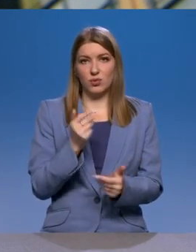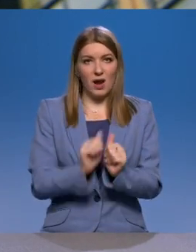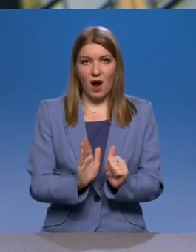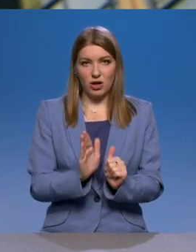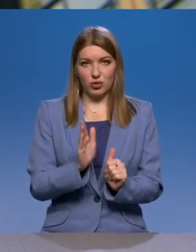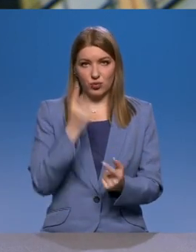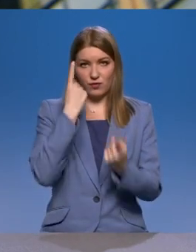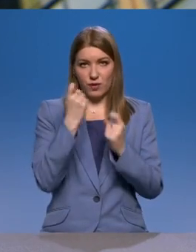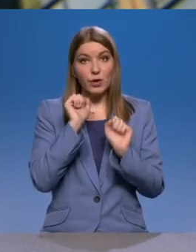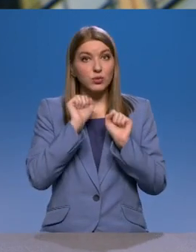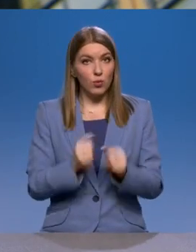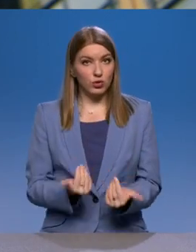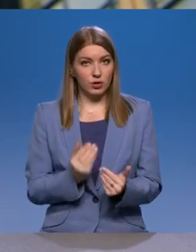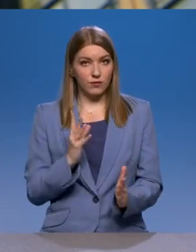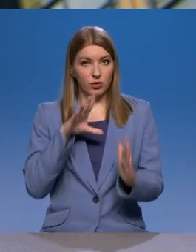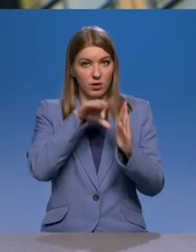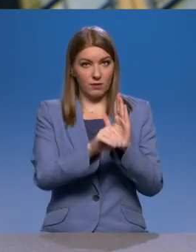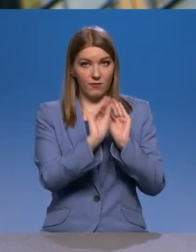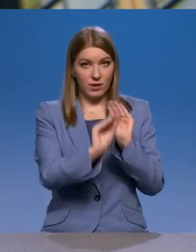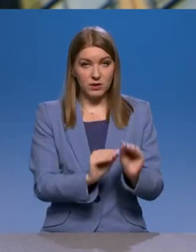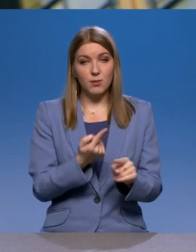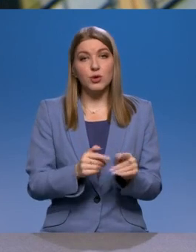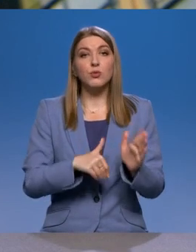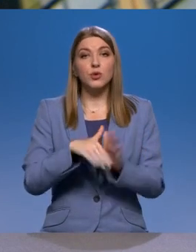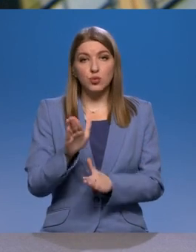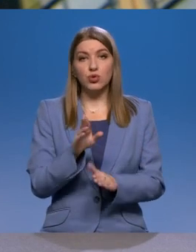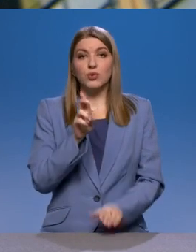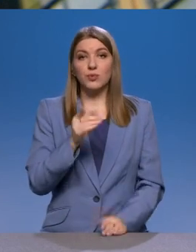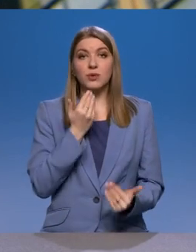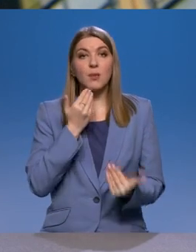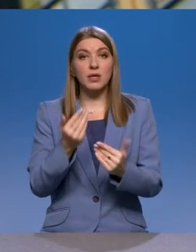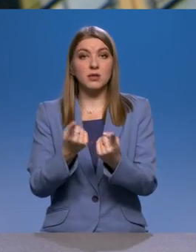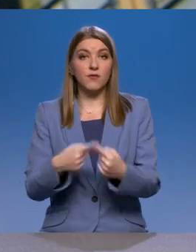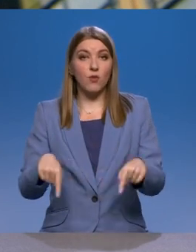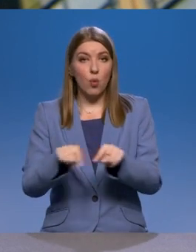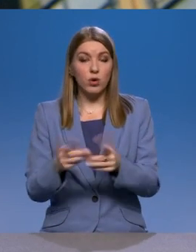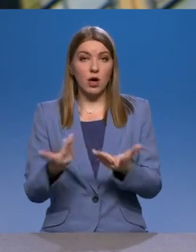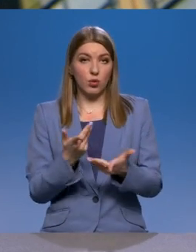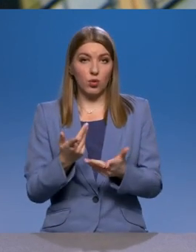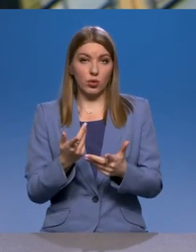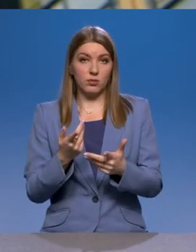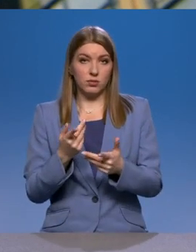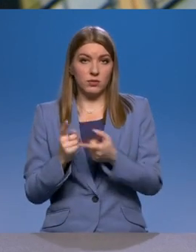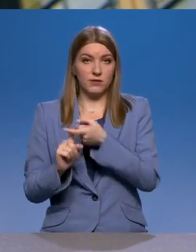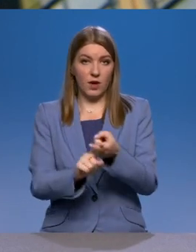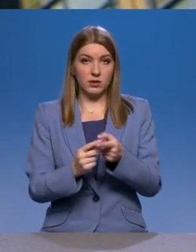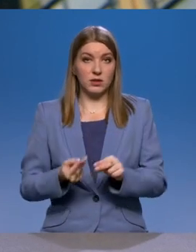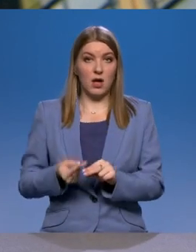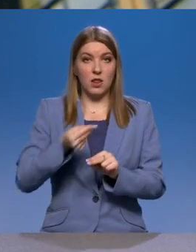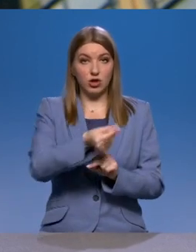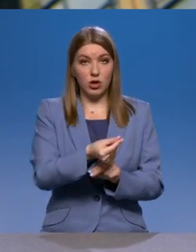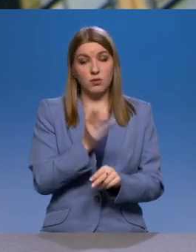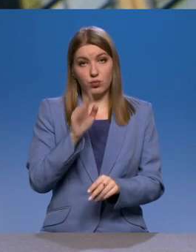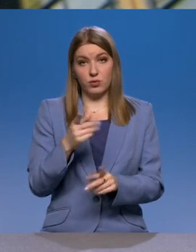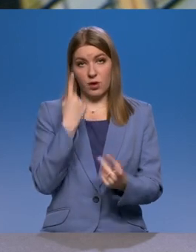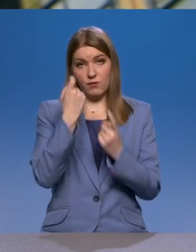можно сегодня внести. Поэтому лучше в этой ситуации, по-моему, обратиться в ваши органы, которые занимаются начислениями. Пусть они вам дадут всю информацию по себе, по